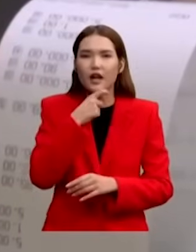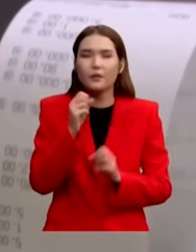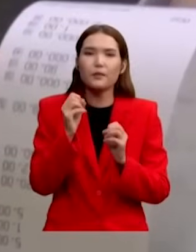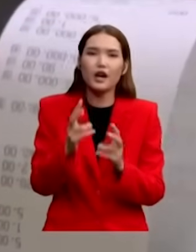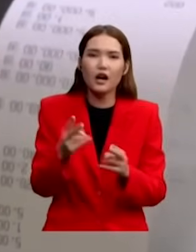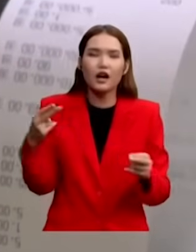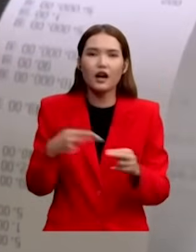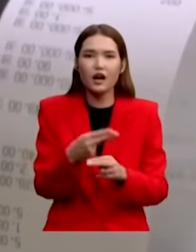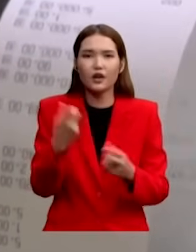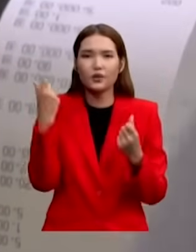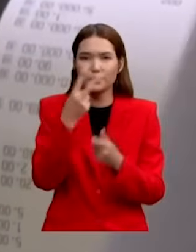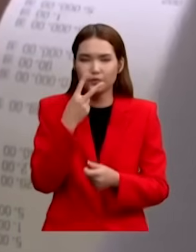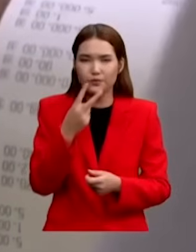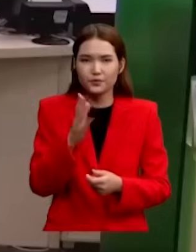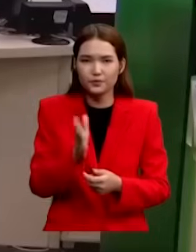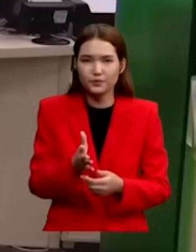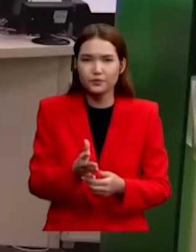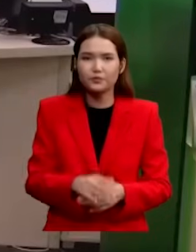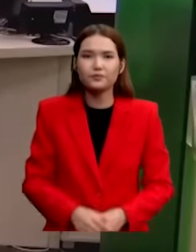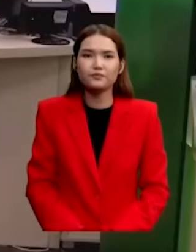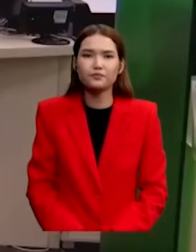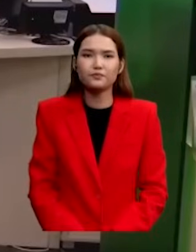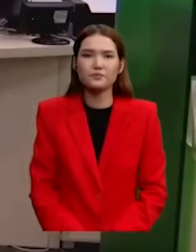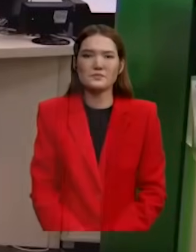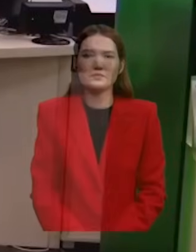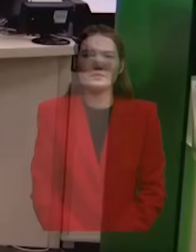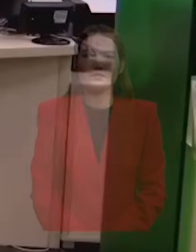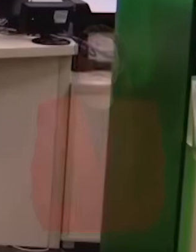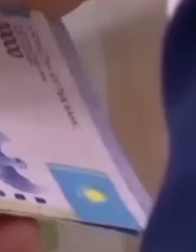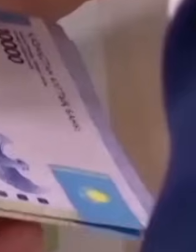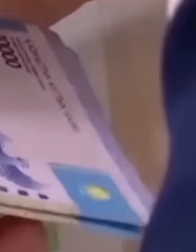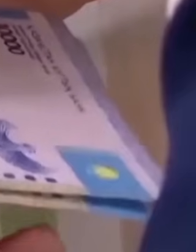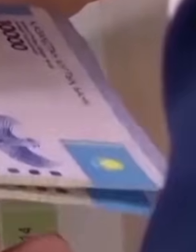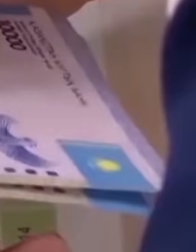қалай әсер ететіні уақыт еншісінде. Жадыра Омаржан, Данияр Мүптекеев, Атамекен Бизнес.